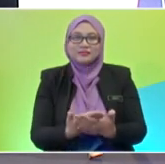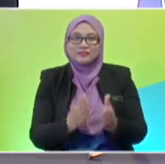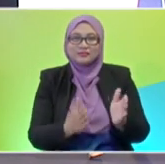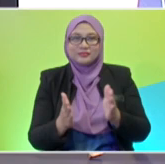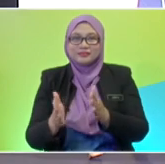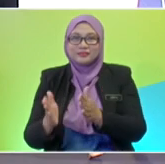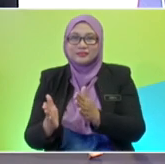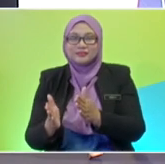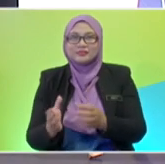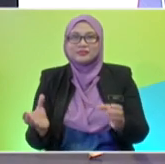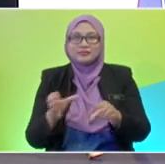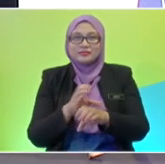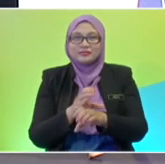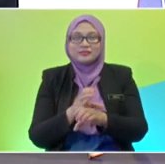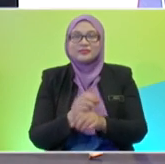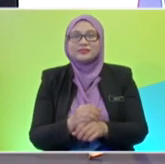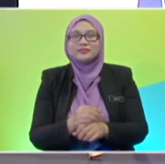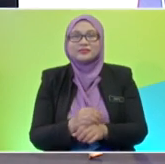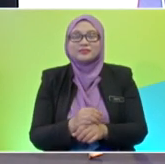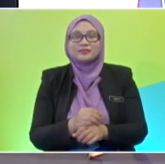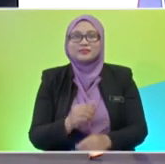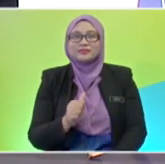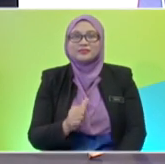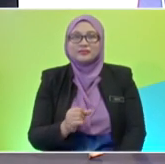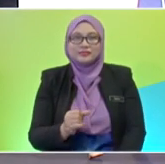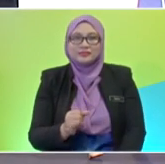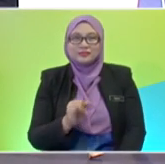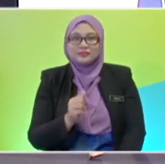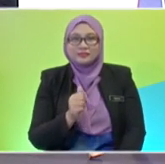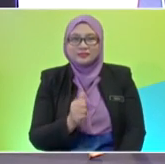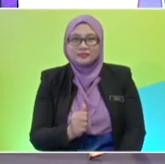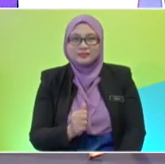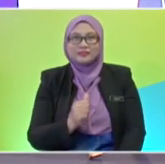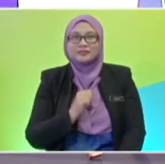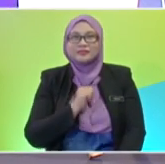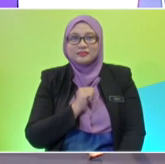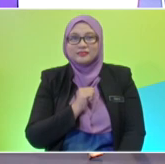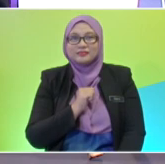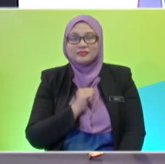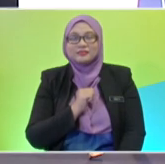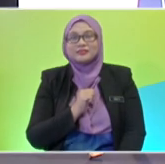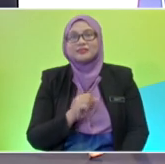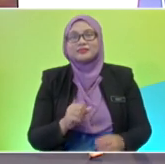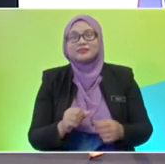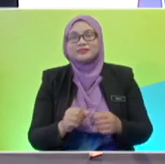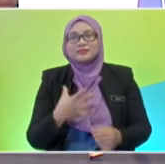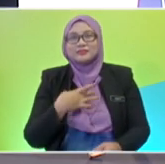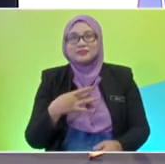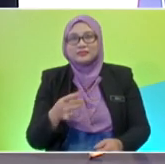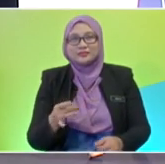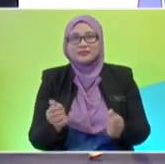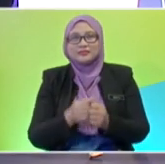pelanggan banyak datang akhirnya oke pelanggan apa ini majikan beliau suka pada izhar akhirnya daripada